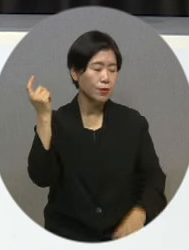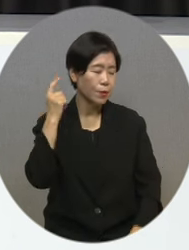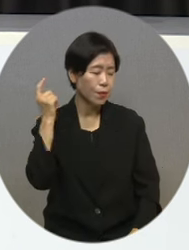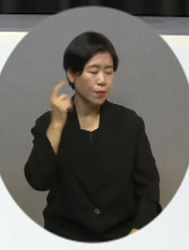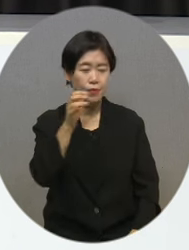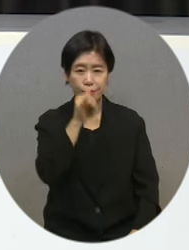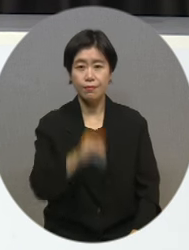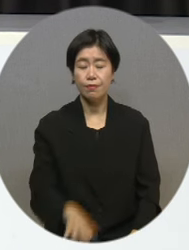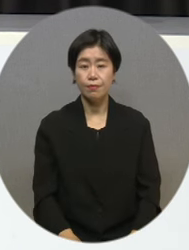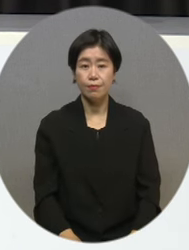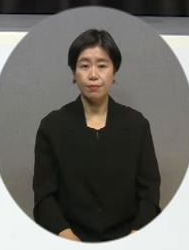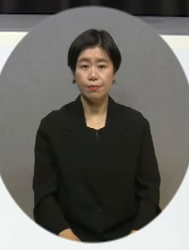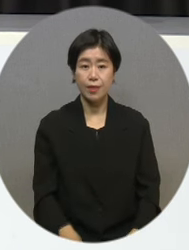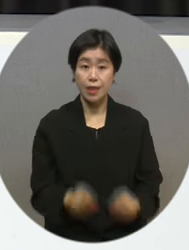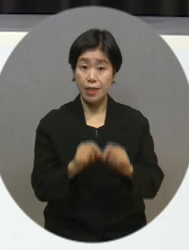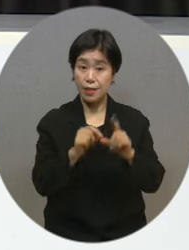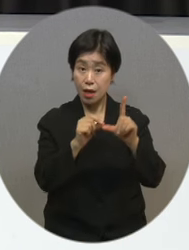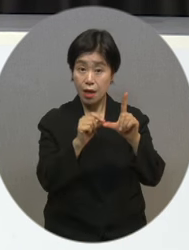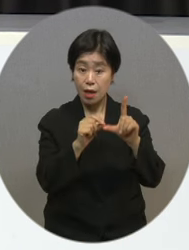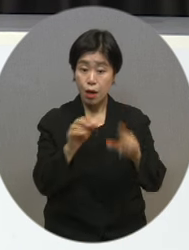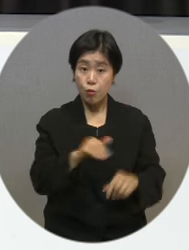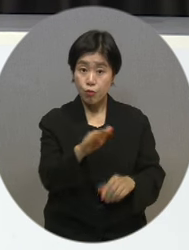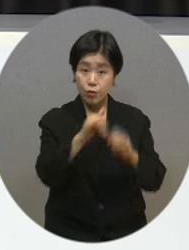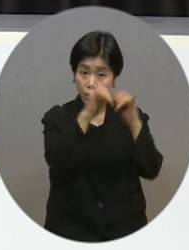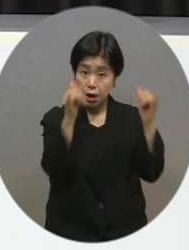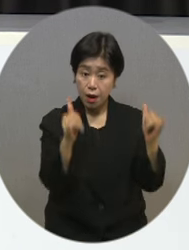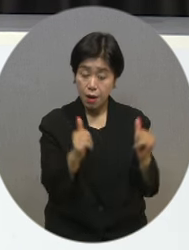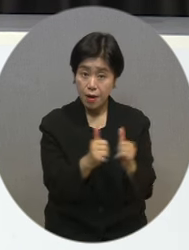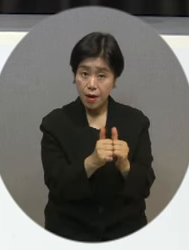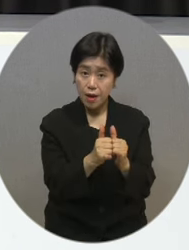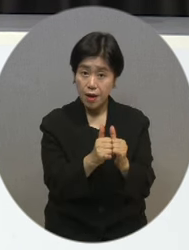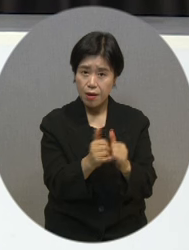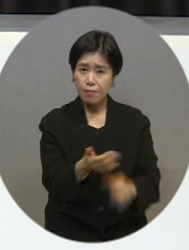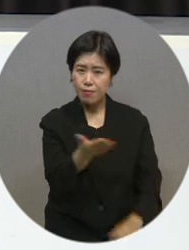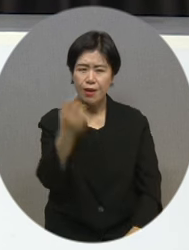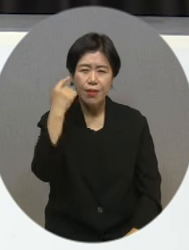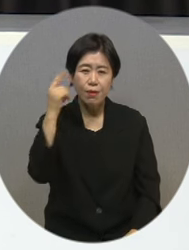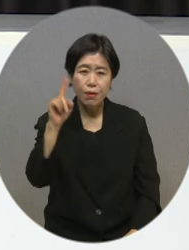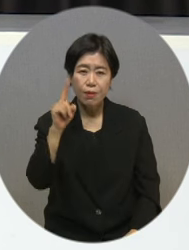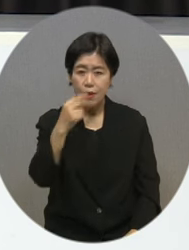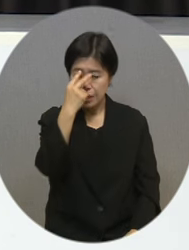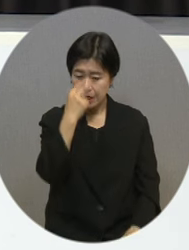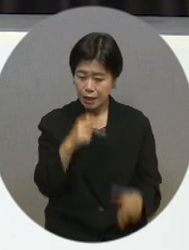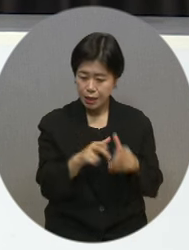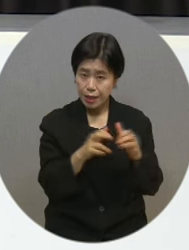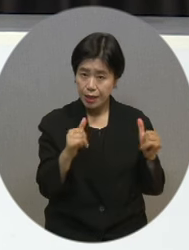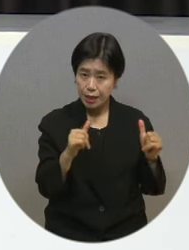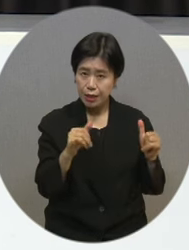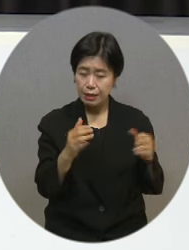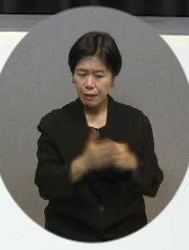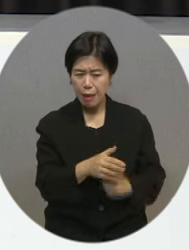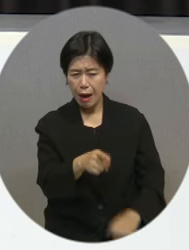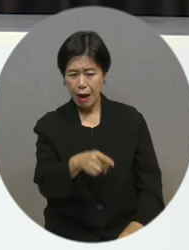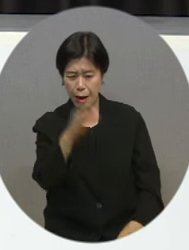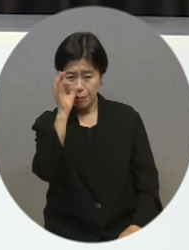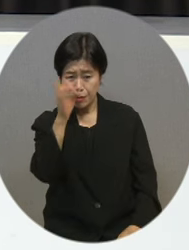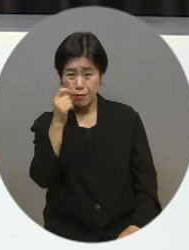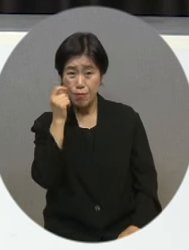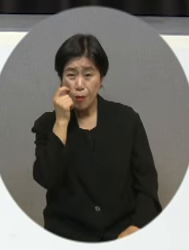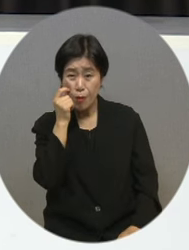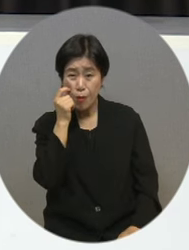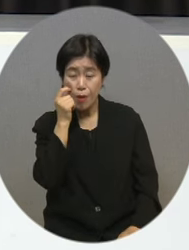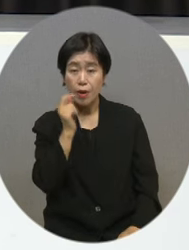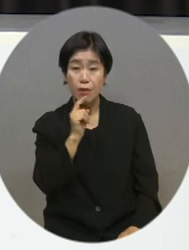우리 사회가 시각장애인 하면 못볼 거다, 안 보일 거다, 이렇게 생각을 하시죠.